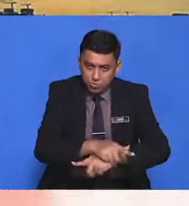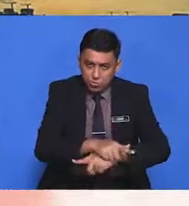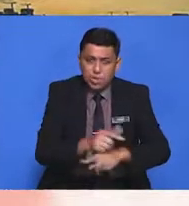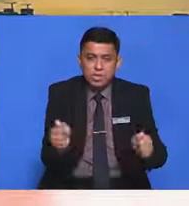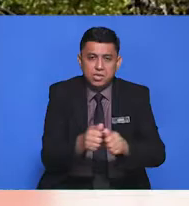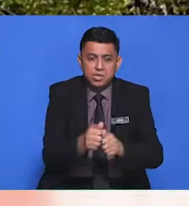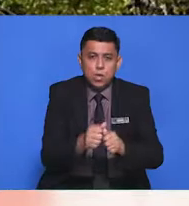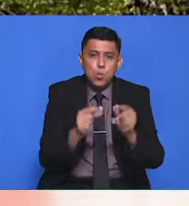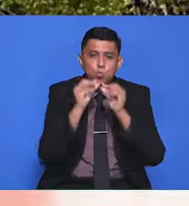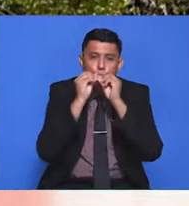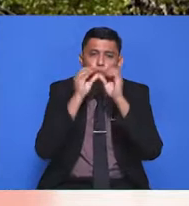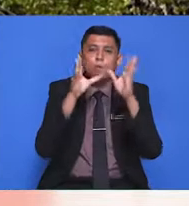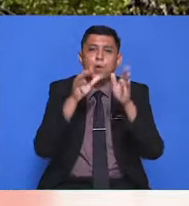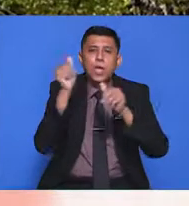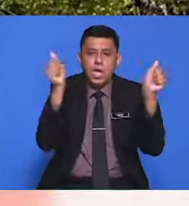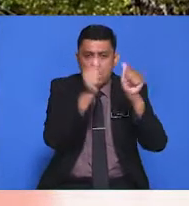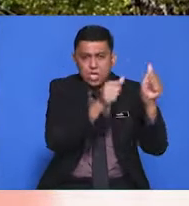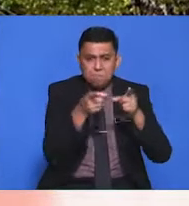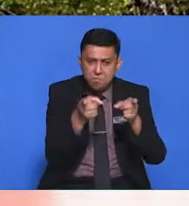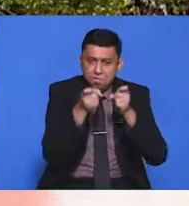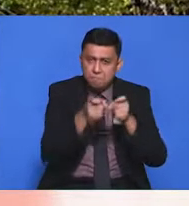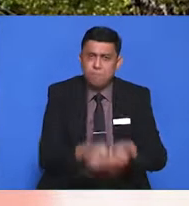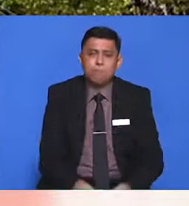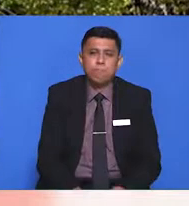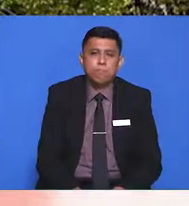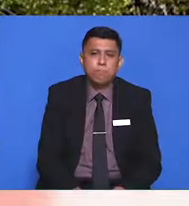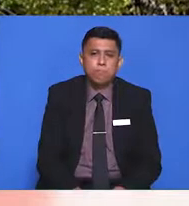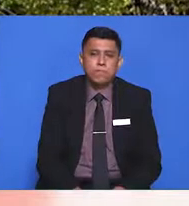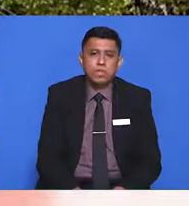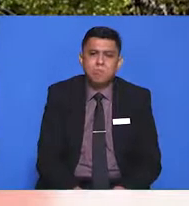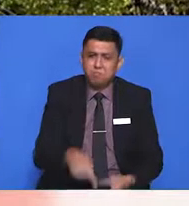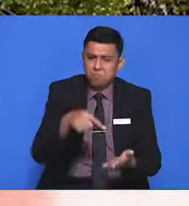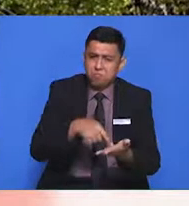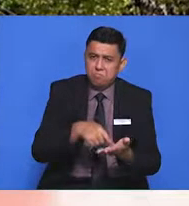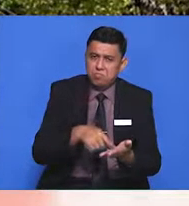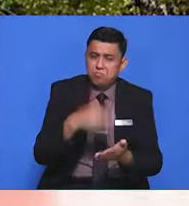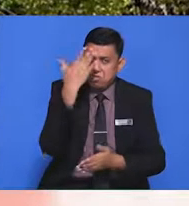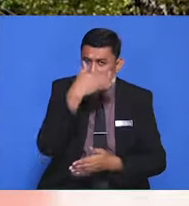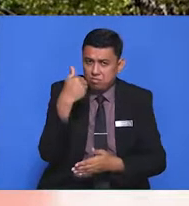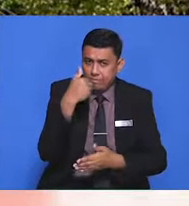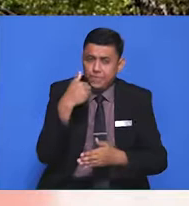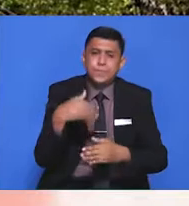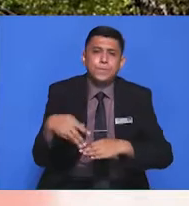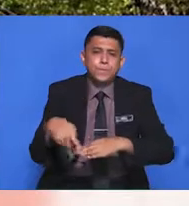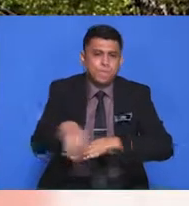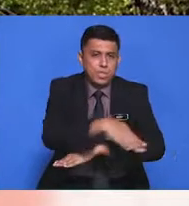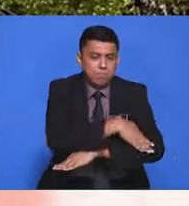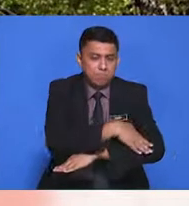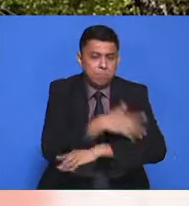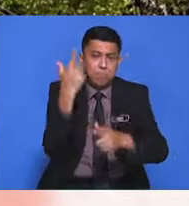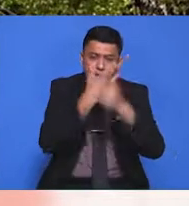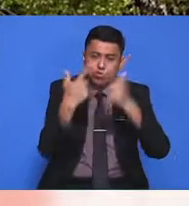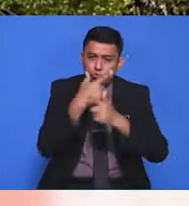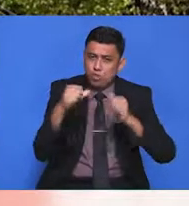kencang. Kawasan pinggir laut dan pesisiran pantai yang indah ini menggalakkan kegiatan pelancongan.